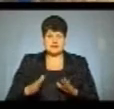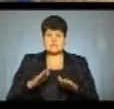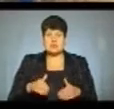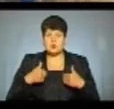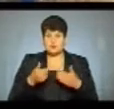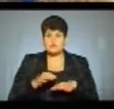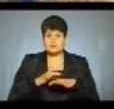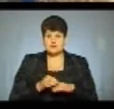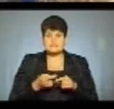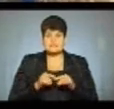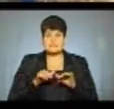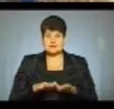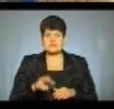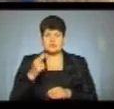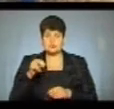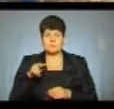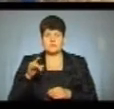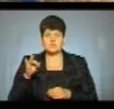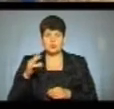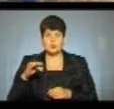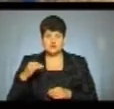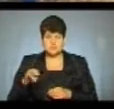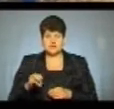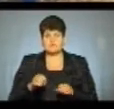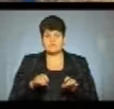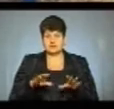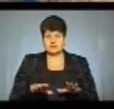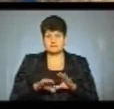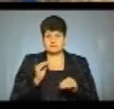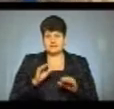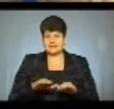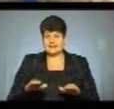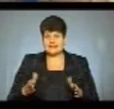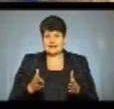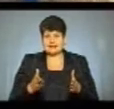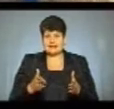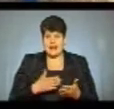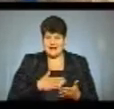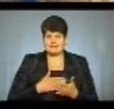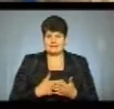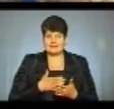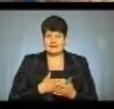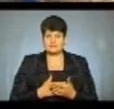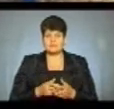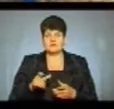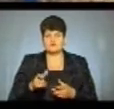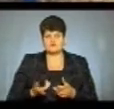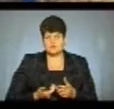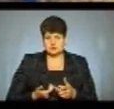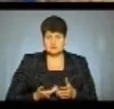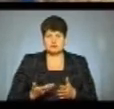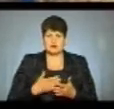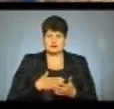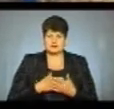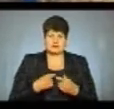Запропонували провести такий захід з Дмитром Підручним. Вирішили брати дітей, які досить є активними в громадському житті, які є активними